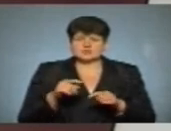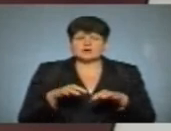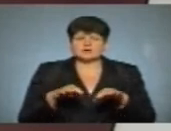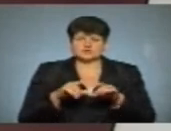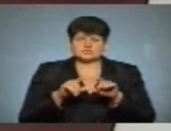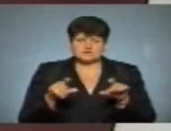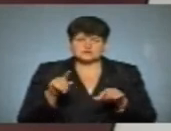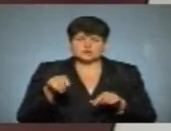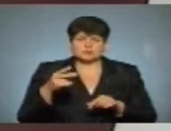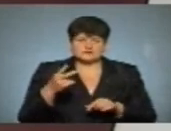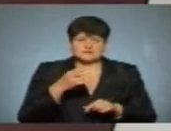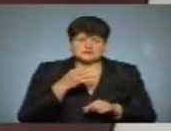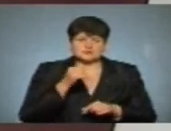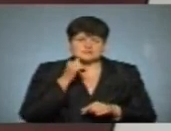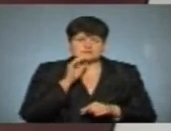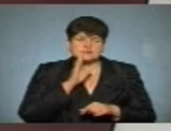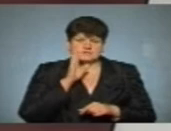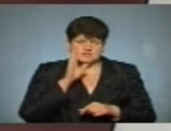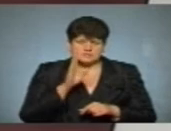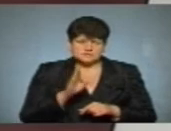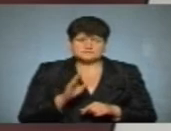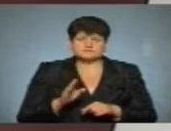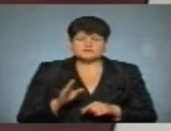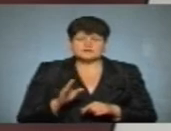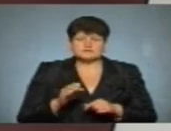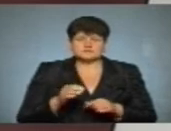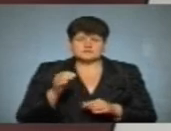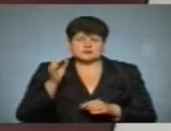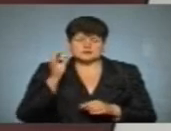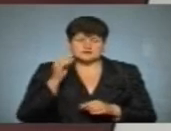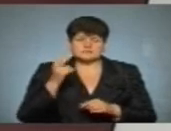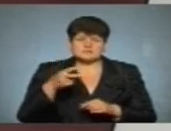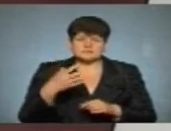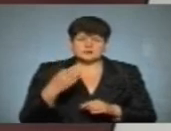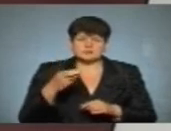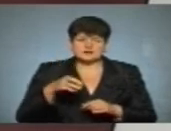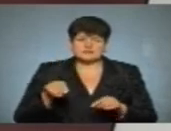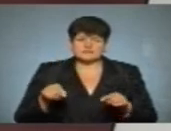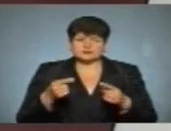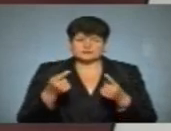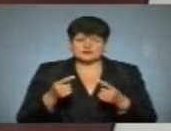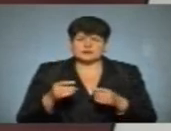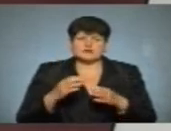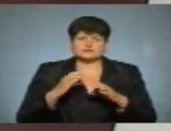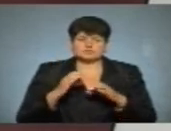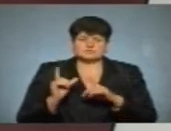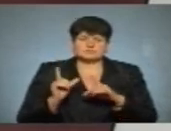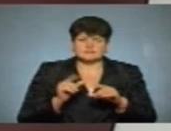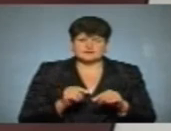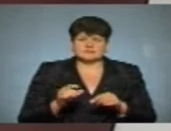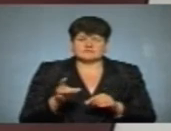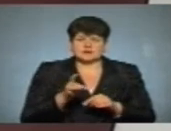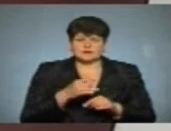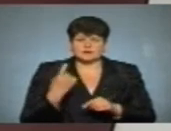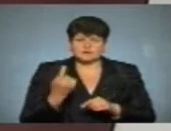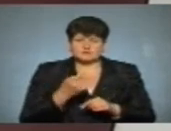повідомлять завтра вранці, каже начальник цієї станції Олег Швайкевич. Нагадаю, 25 травня відновили автобусні перевезення у межах районів області, розповів